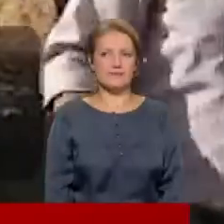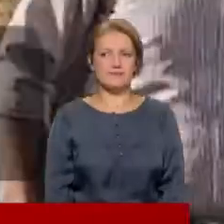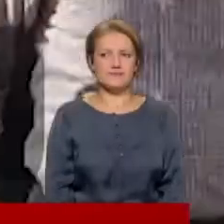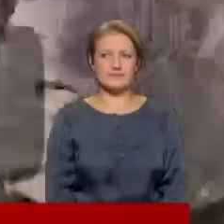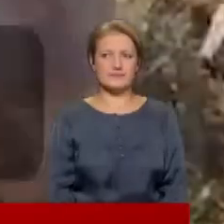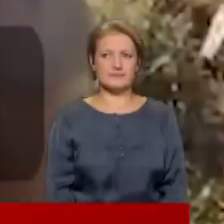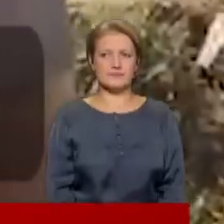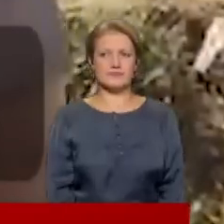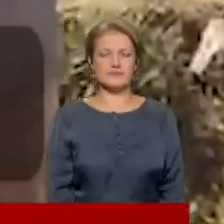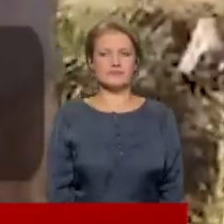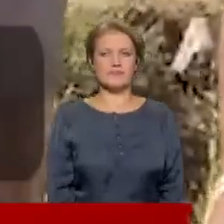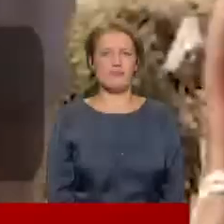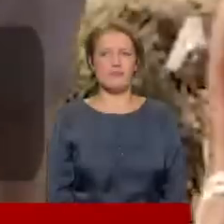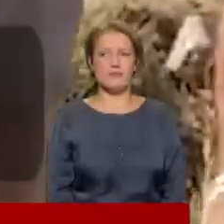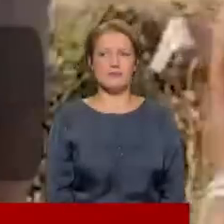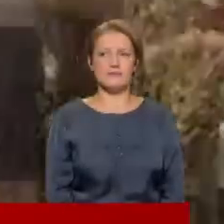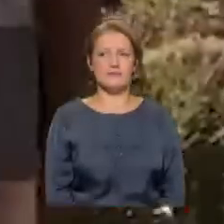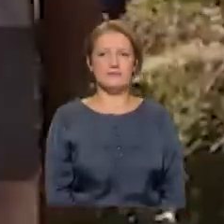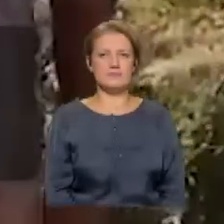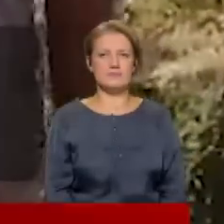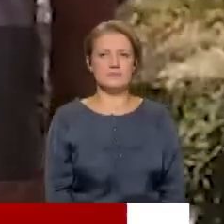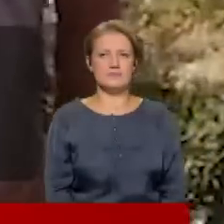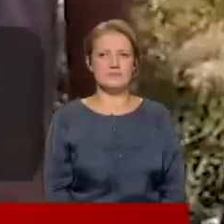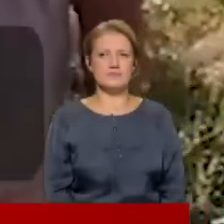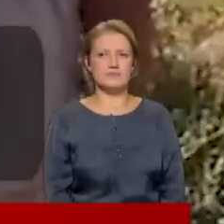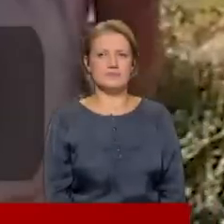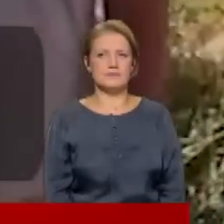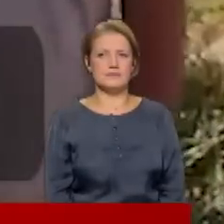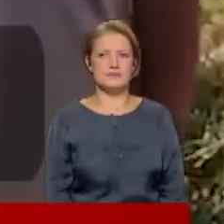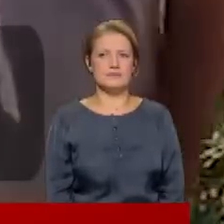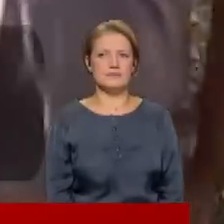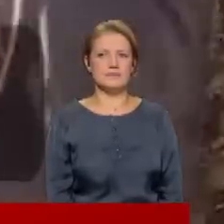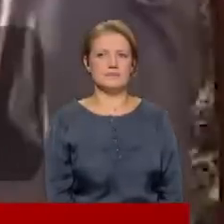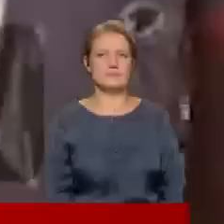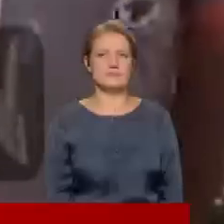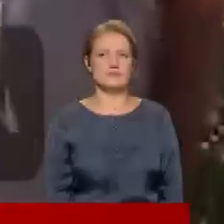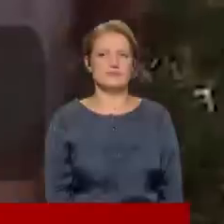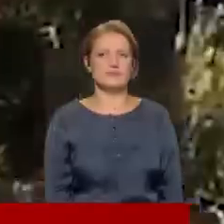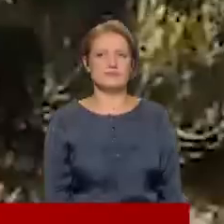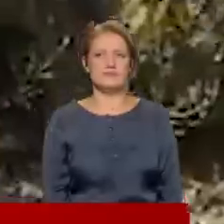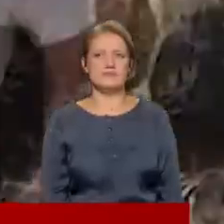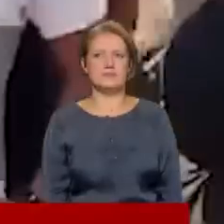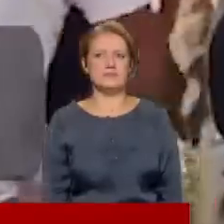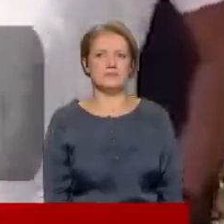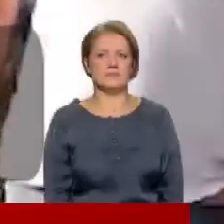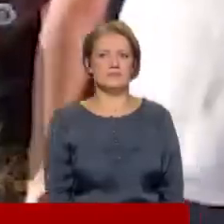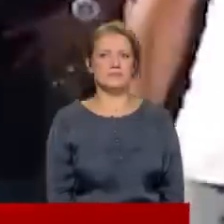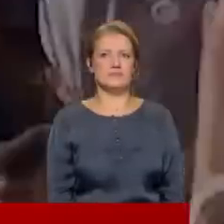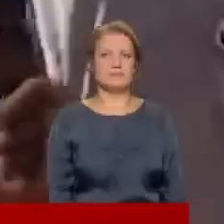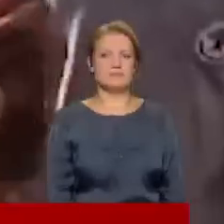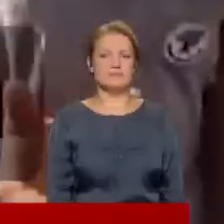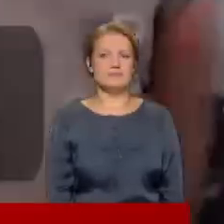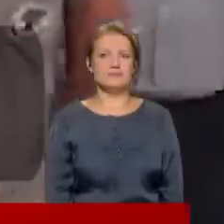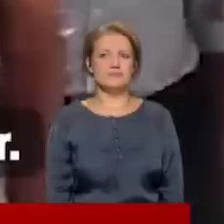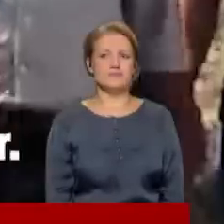ücretin altındayız biz. Benim oğlum hukuku kazanmış. Aylık bana 8 bin lira para lazım diyor. Ben bunu karşılayamıyorum. Zam istiyoruz.